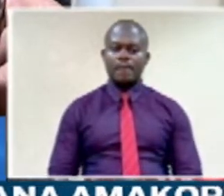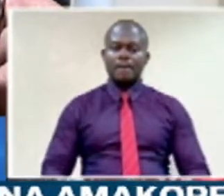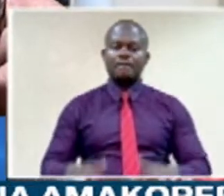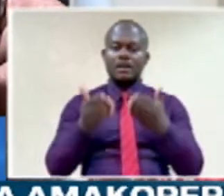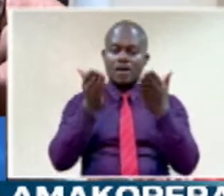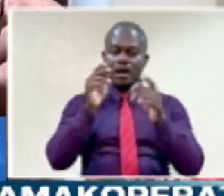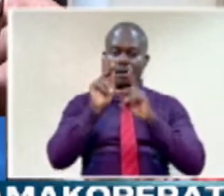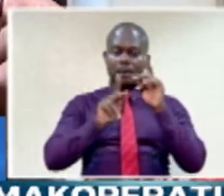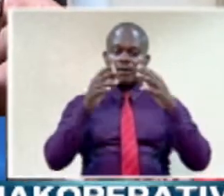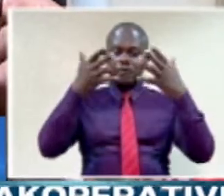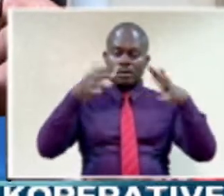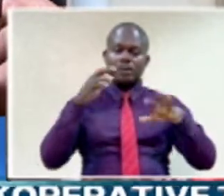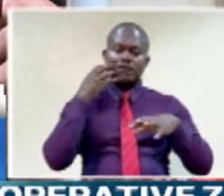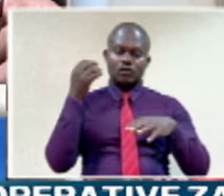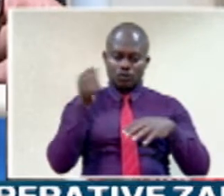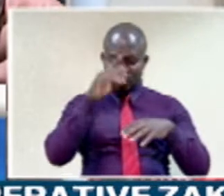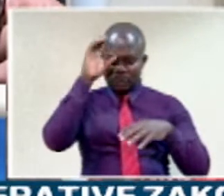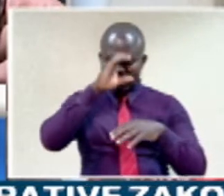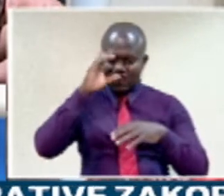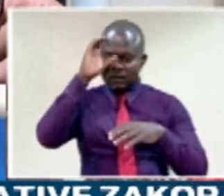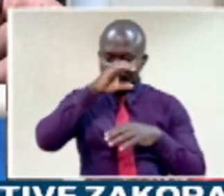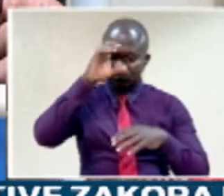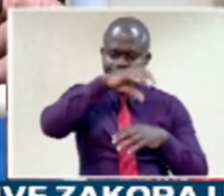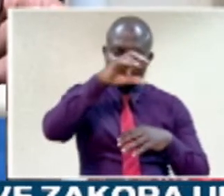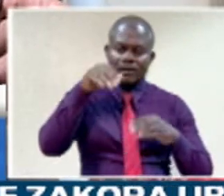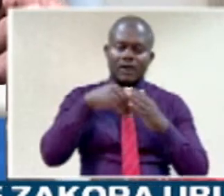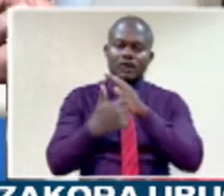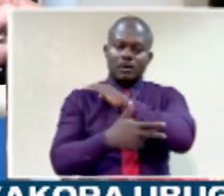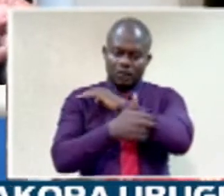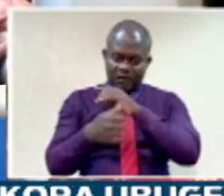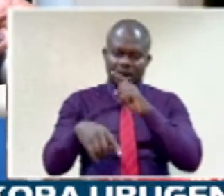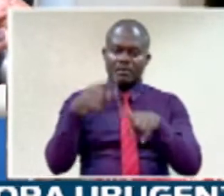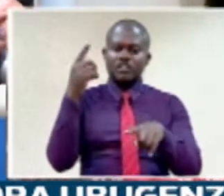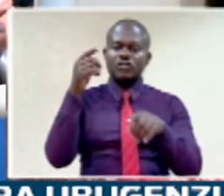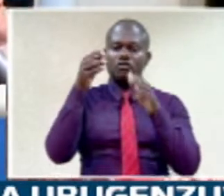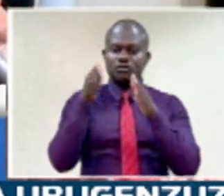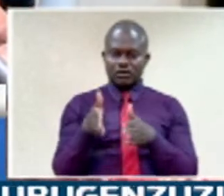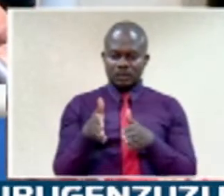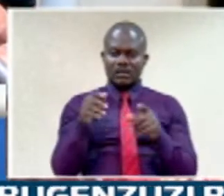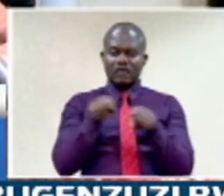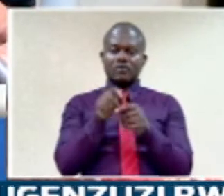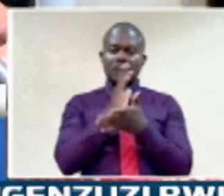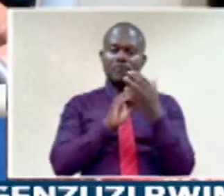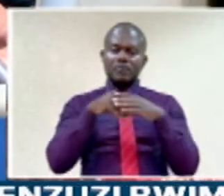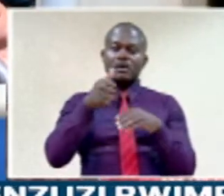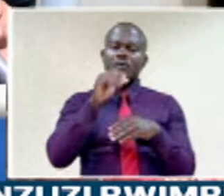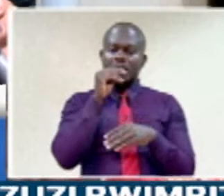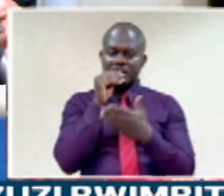Abantu bamaze ukwezi bashakishwa bagiye kwiba bica umuntu nk'uko bamwe muri bo